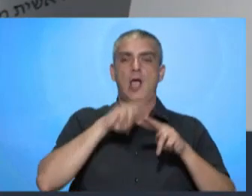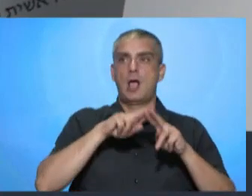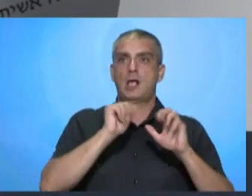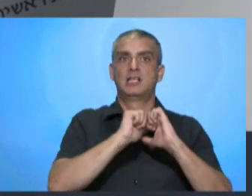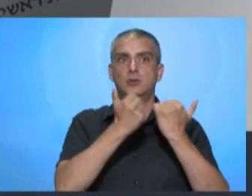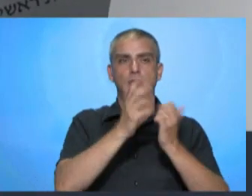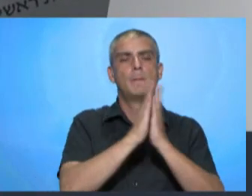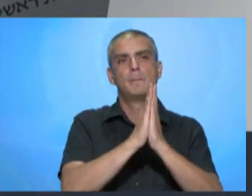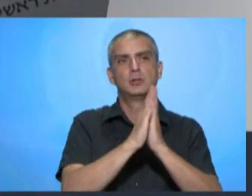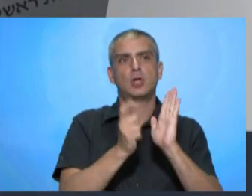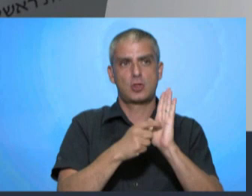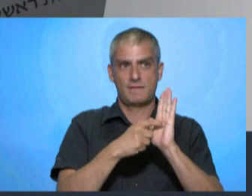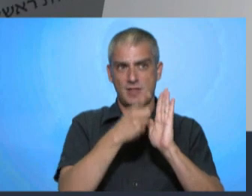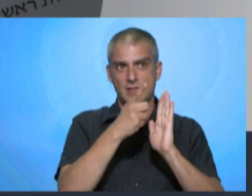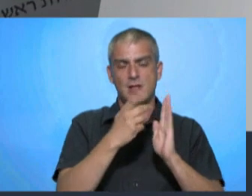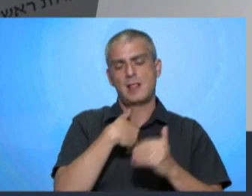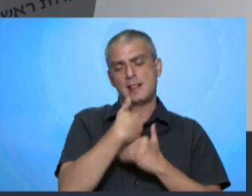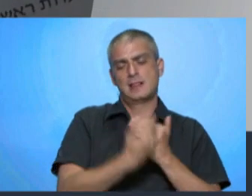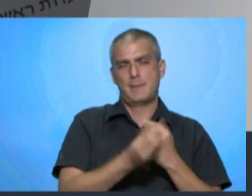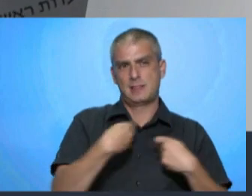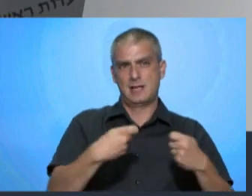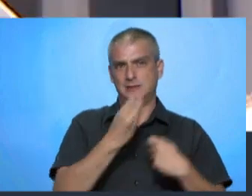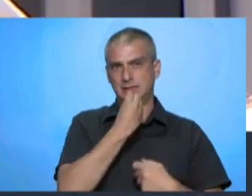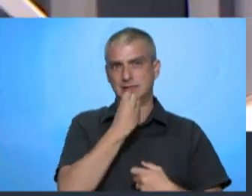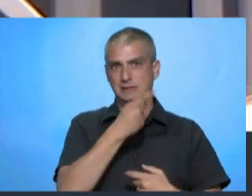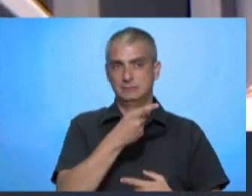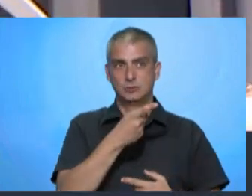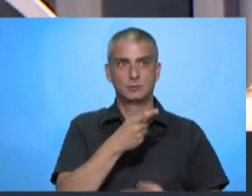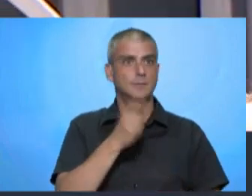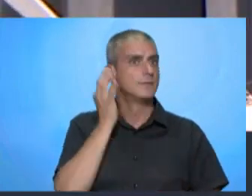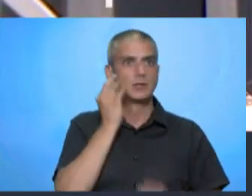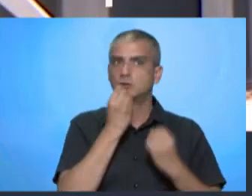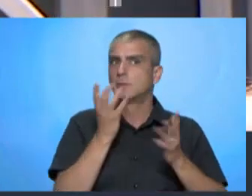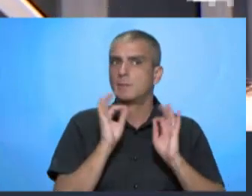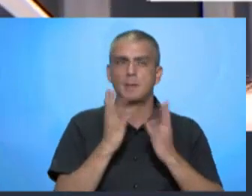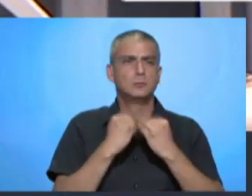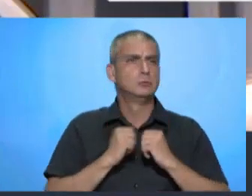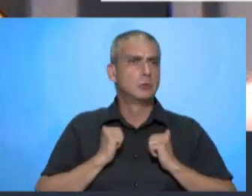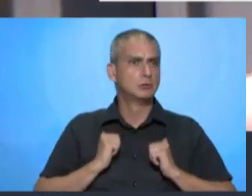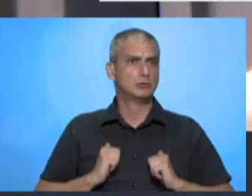גירושיה, ביקשה התובעת, דהיינו חיים, להתפרנס מהמזנון. היא אישה מדהימה, באמת, משפחה שקטה.